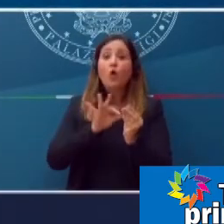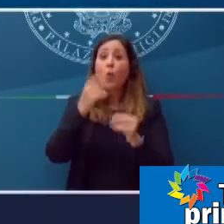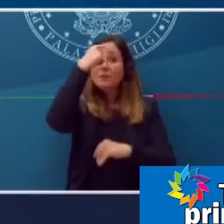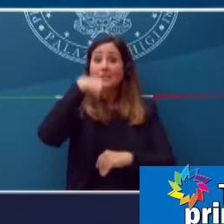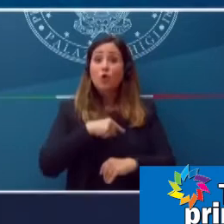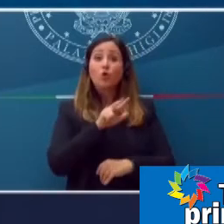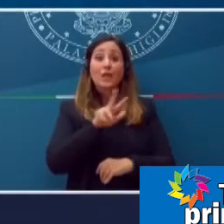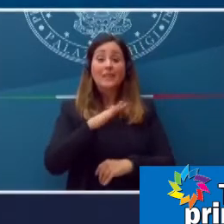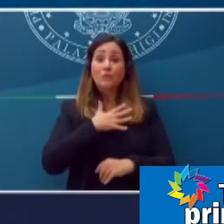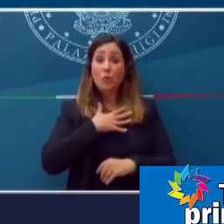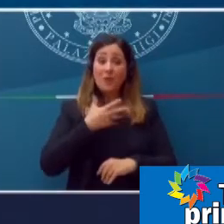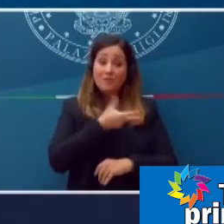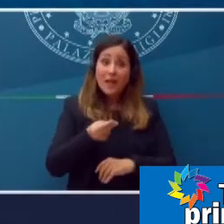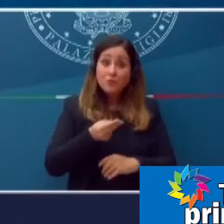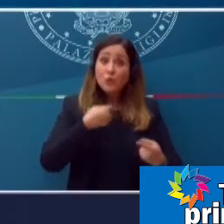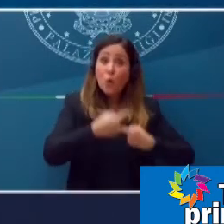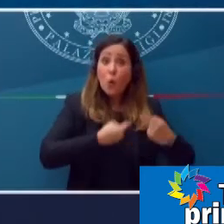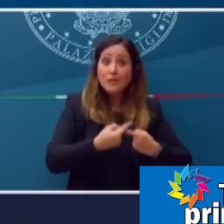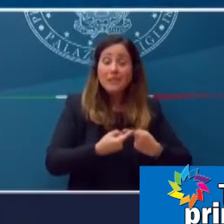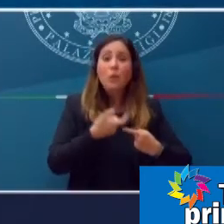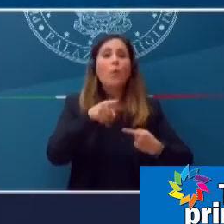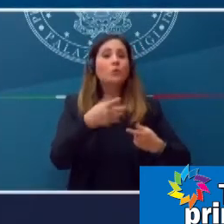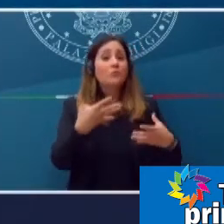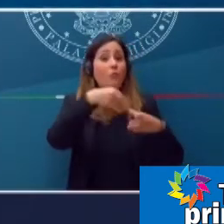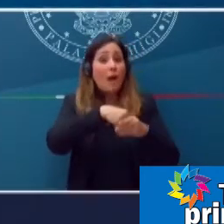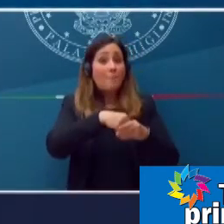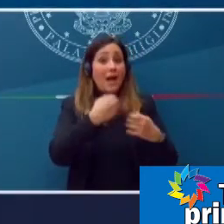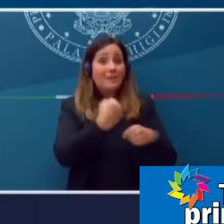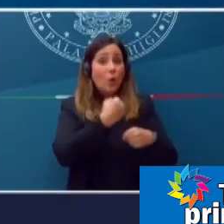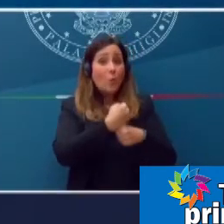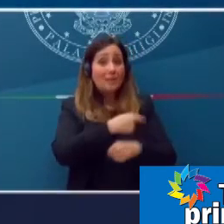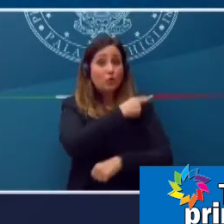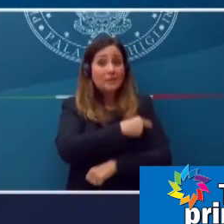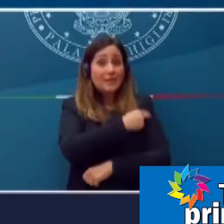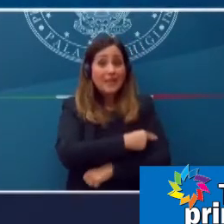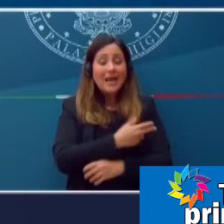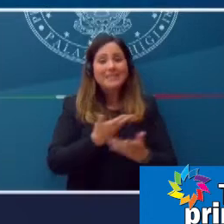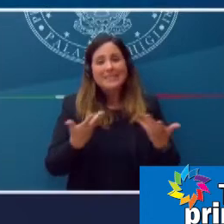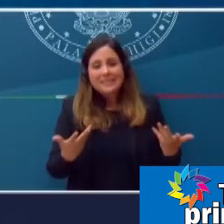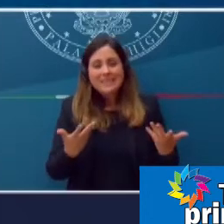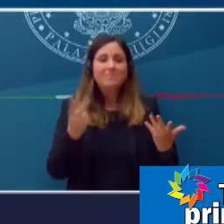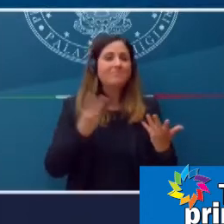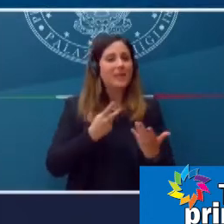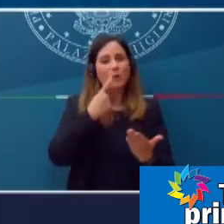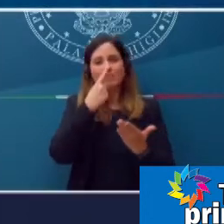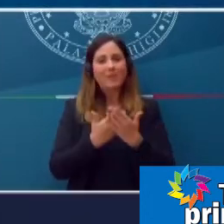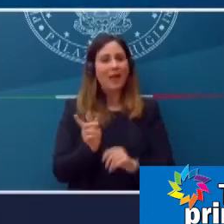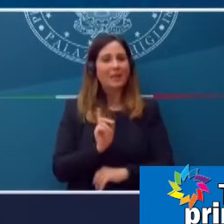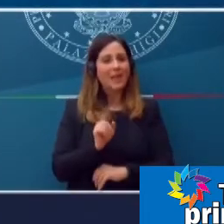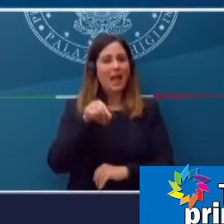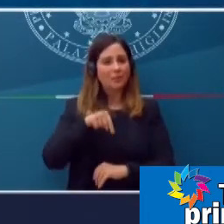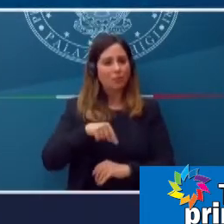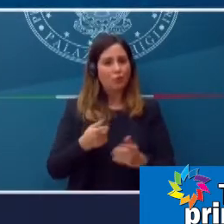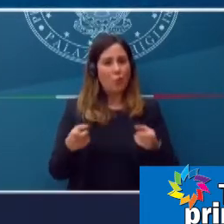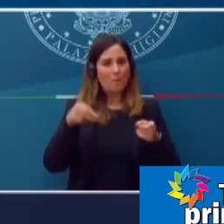anni perché sono operatori sanitari anche loro. Queste platee di operatori sanitari che si allargano in questo modo. Ma